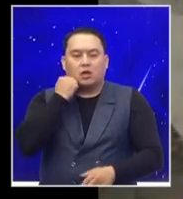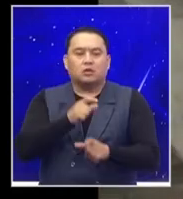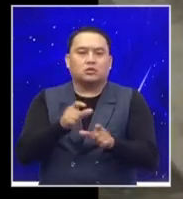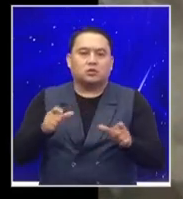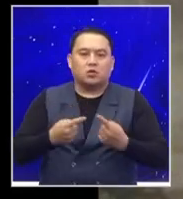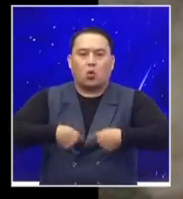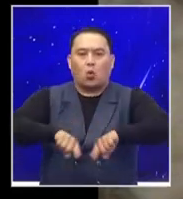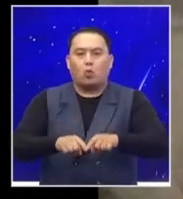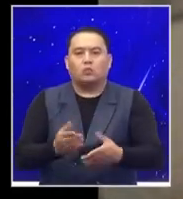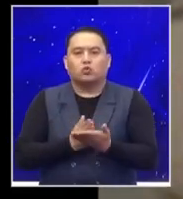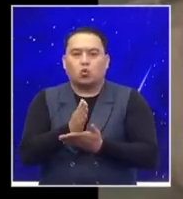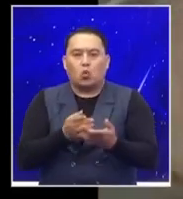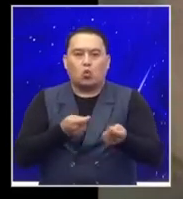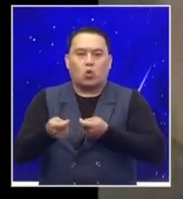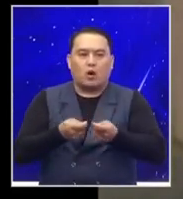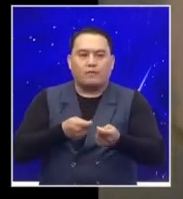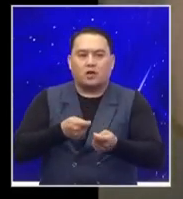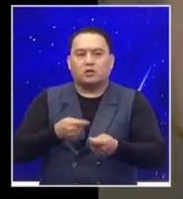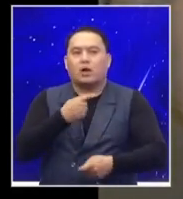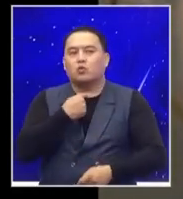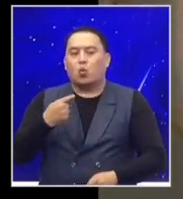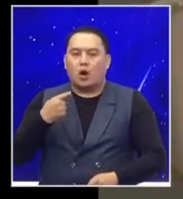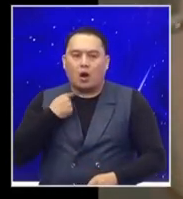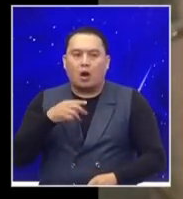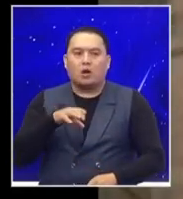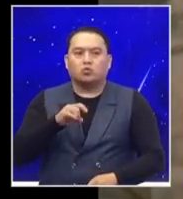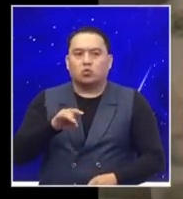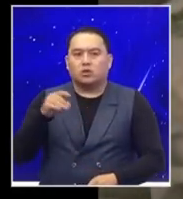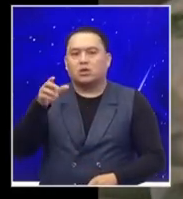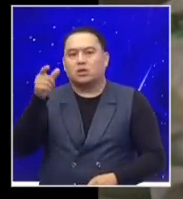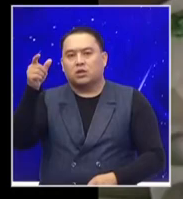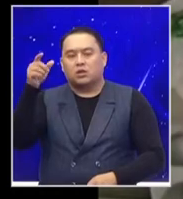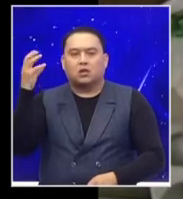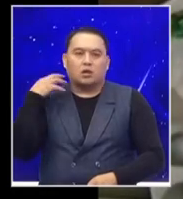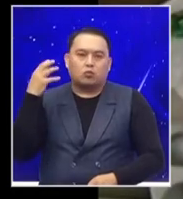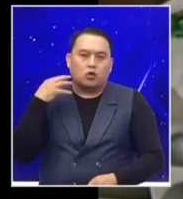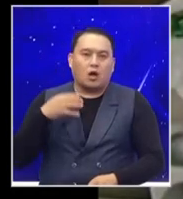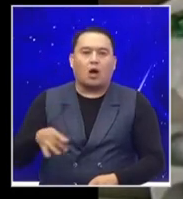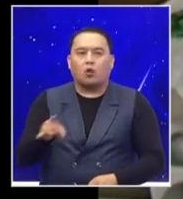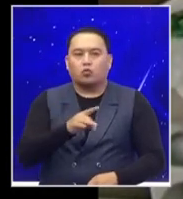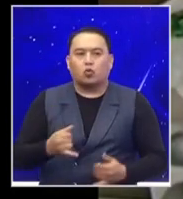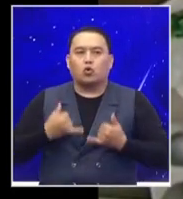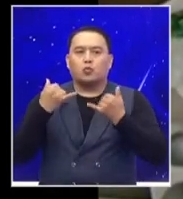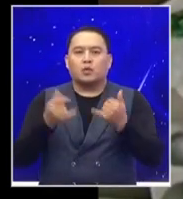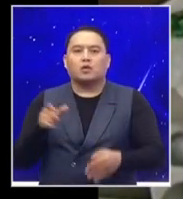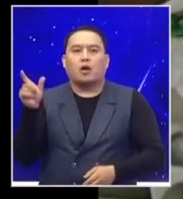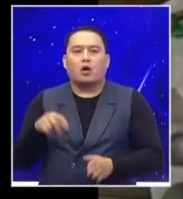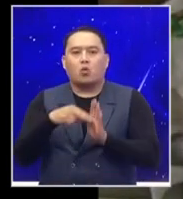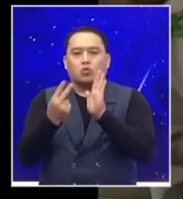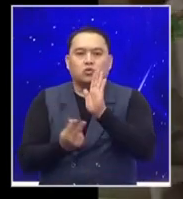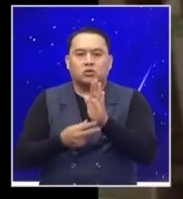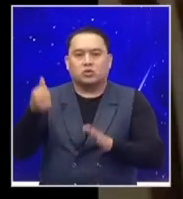болған. Қоғам қайраткері Алматы облысынан бөлек Талдықорған, Ақсу, Кербұлақ аудандарының құрметті азаматы. Абзана 2018